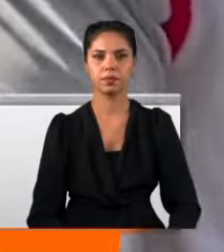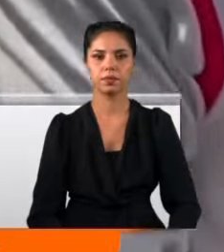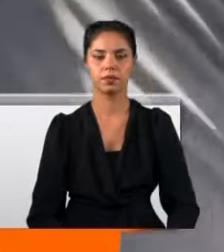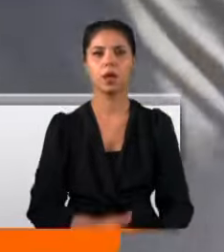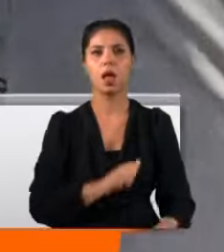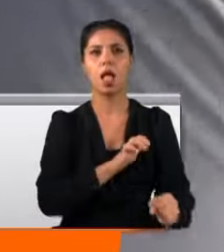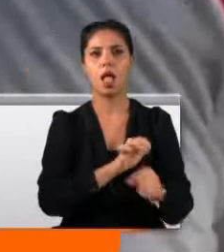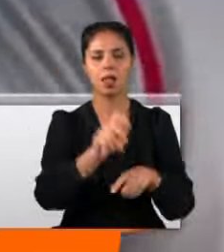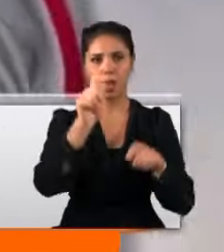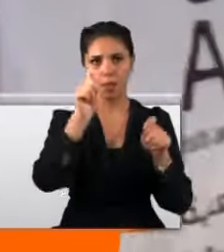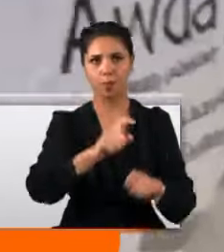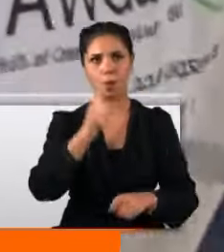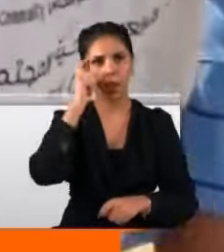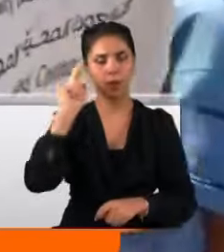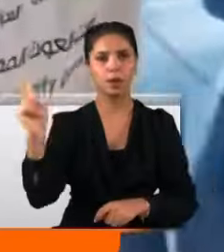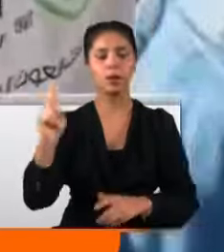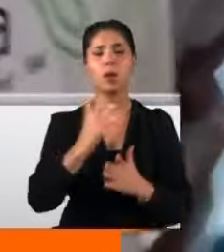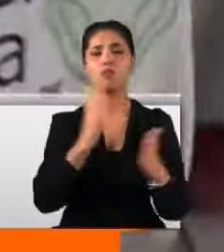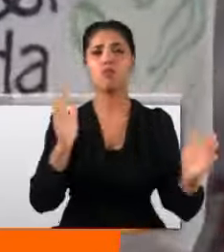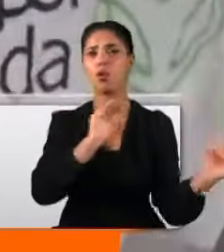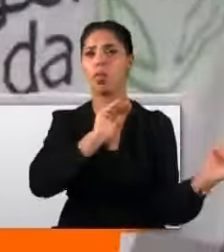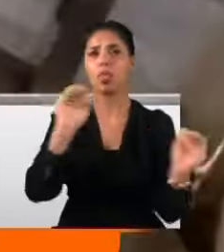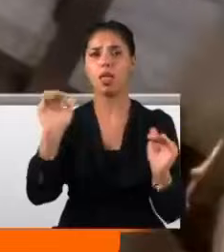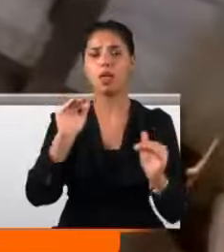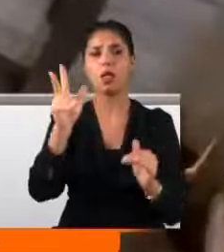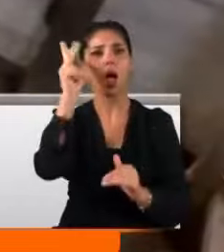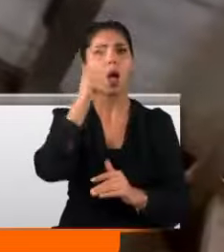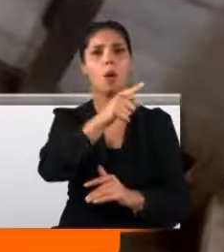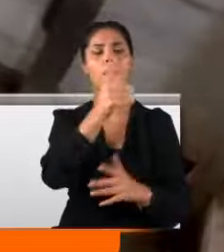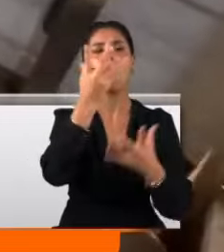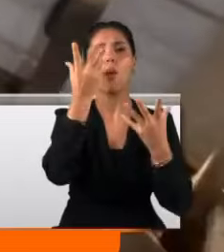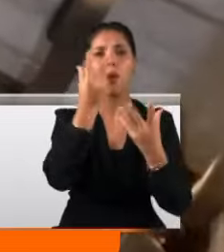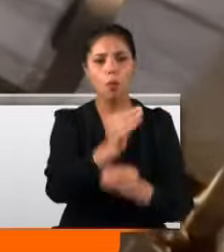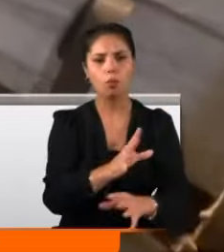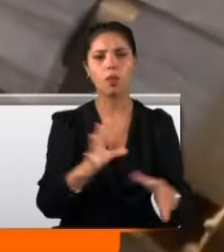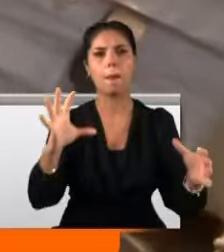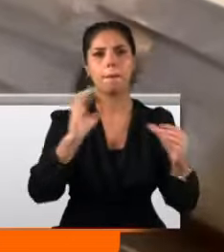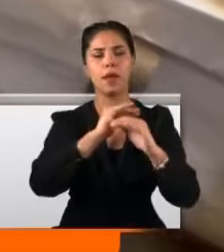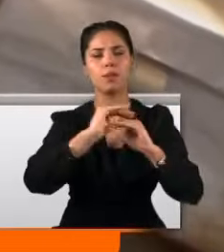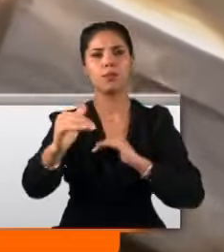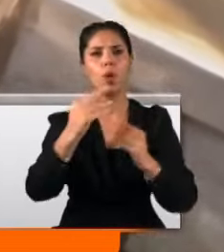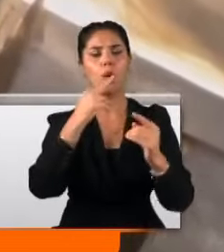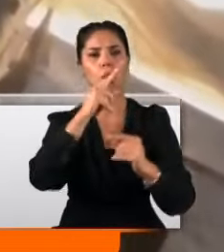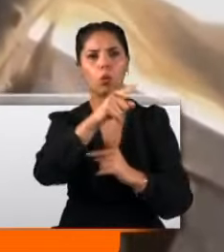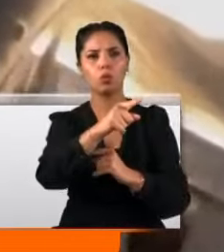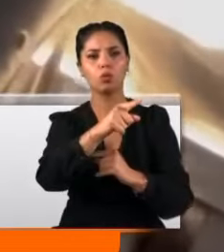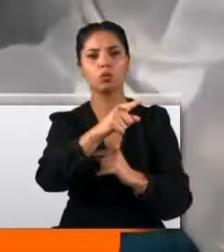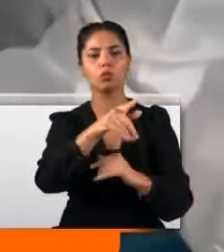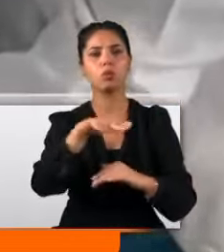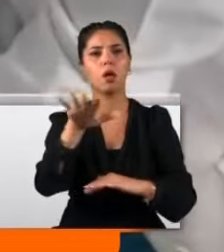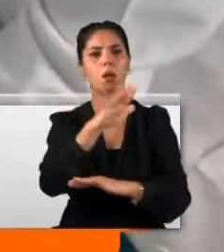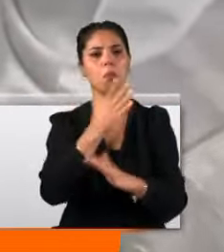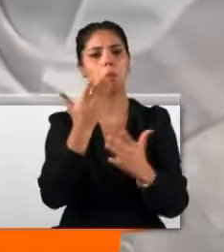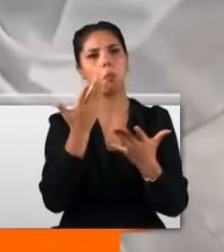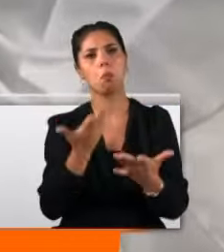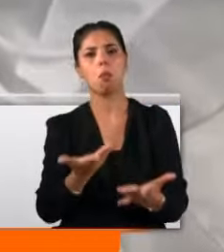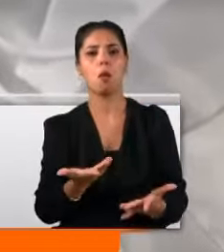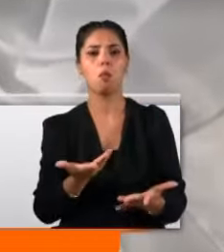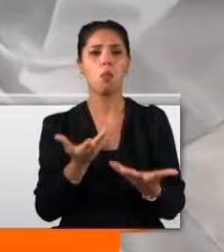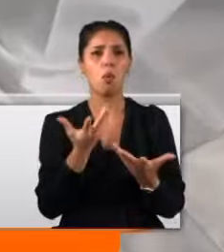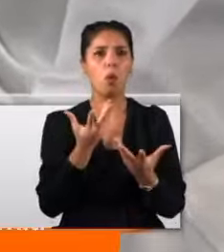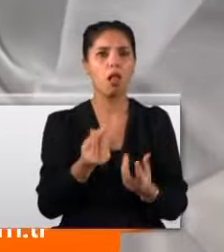Soykırım ordusunun bir numaralı destekçisi olmasa Biden'ın Birleşmiş Milletler kürsüsündeki sözleri bile ikna edici olabilir.